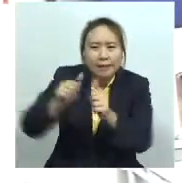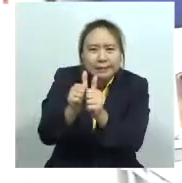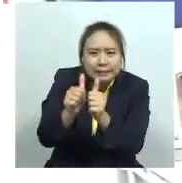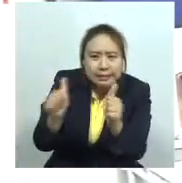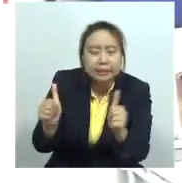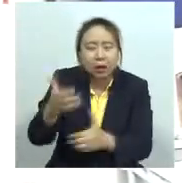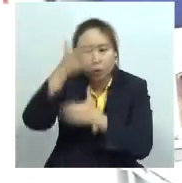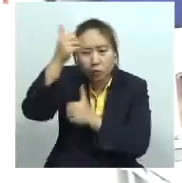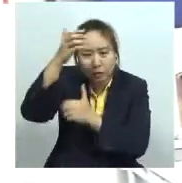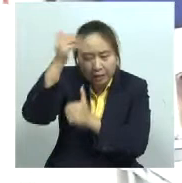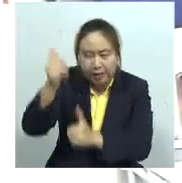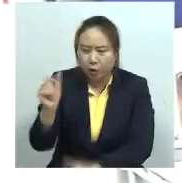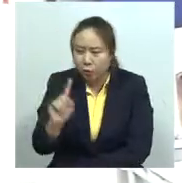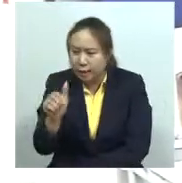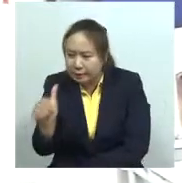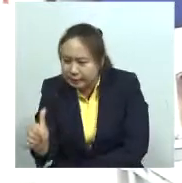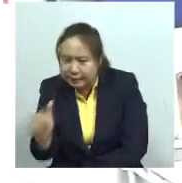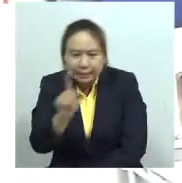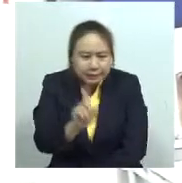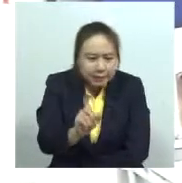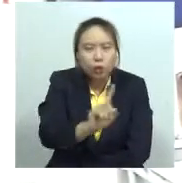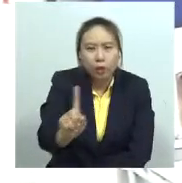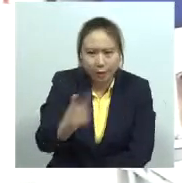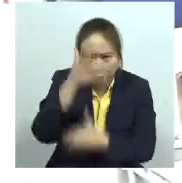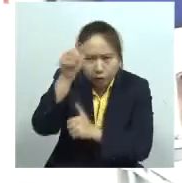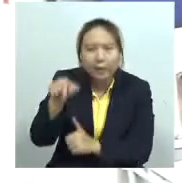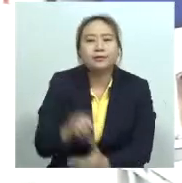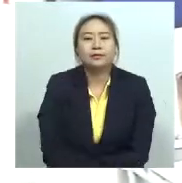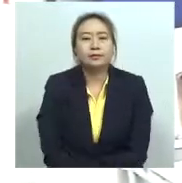ใจว่าตรงไหนดีไม่ดีอะไรอย่างเงี้ยค่ะ